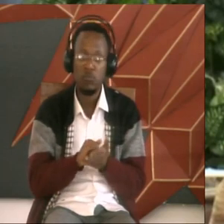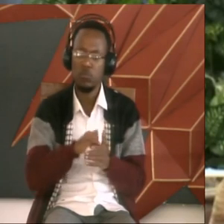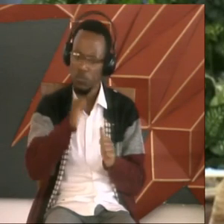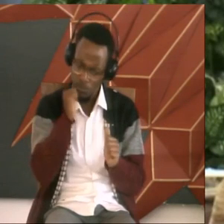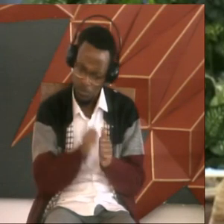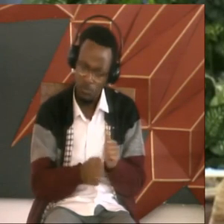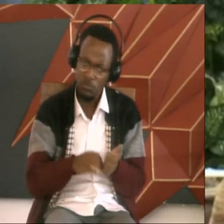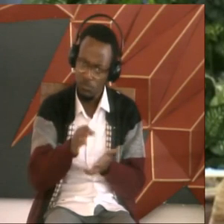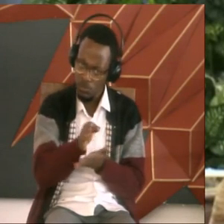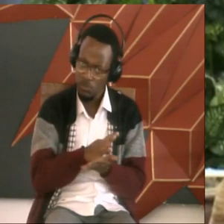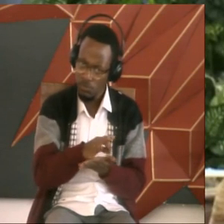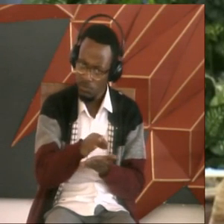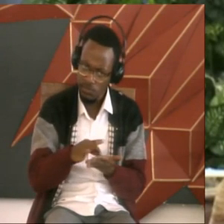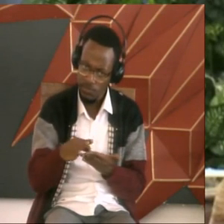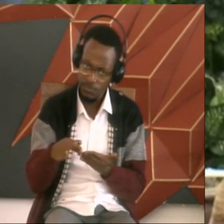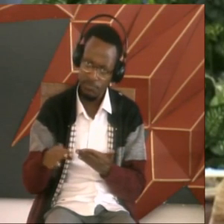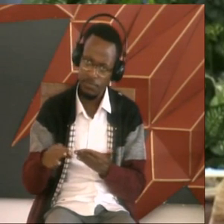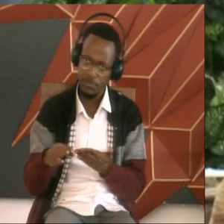kandi